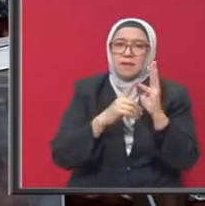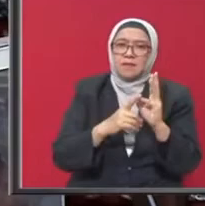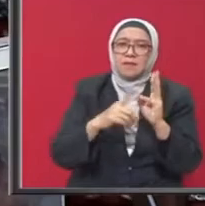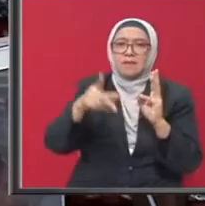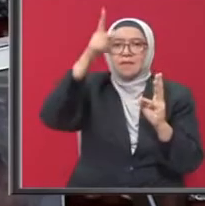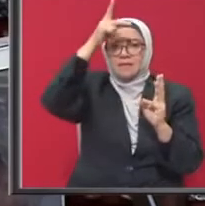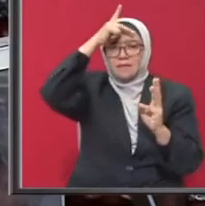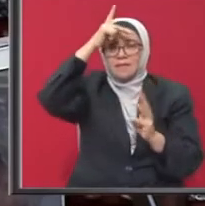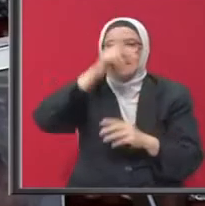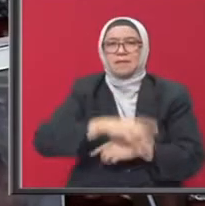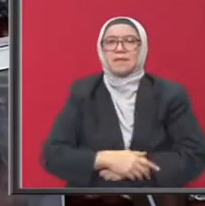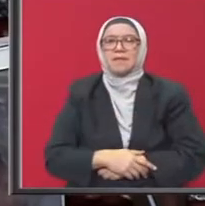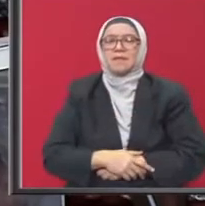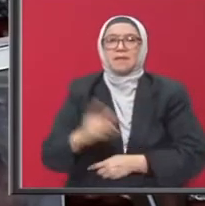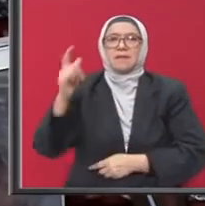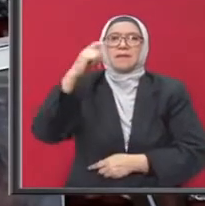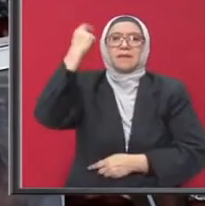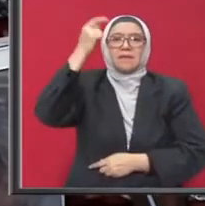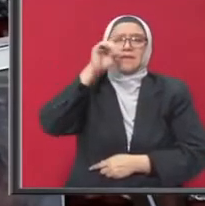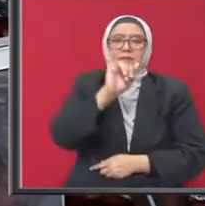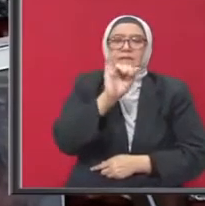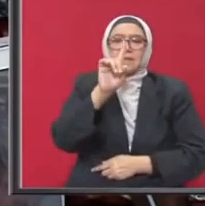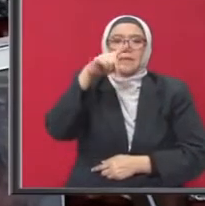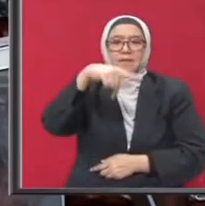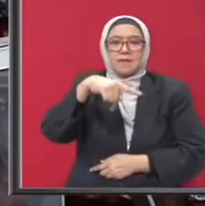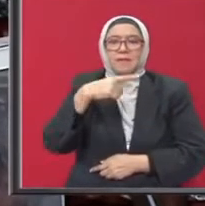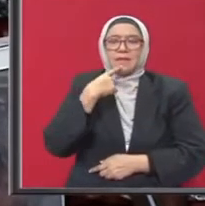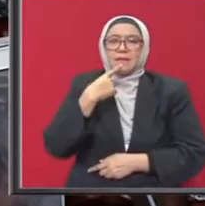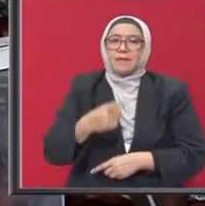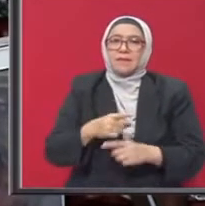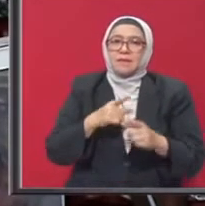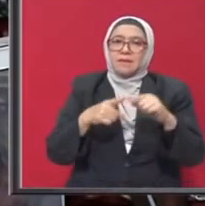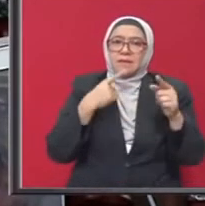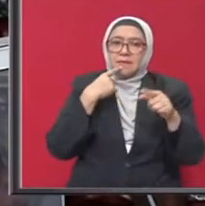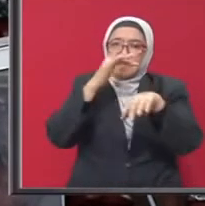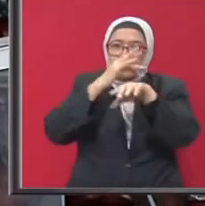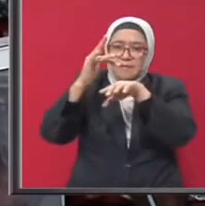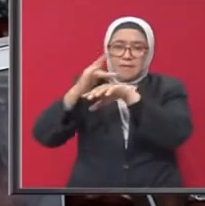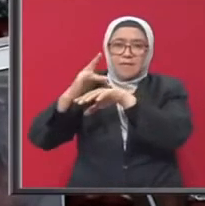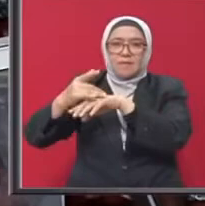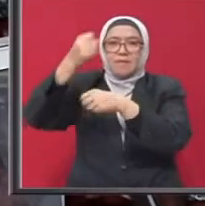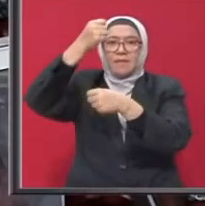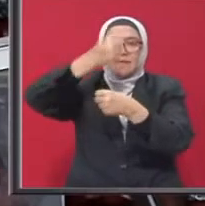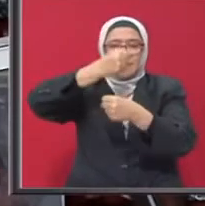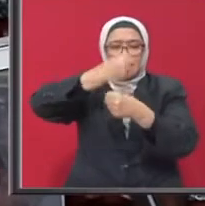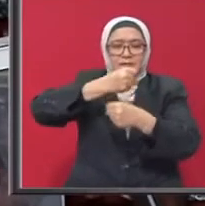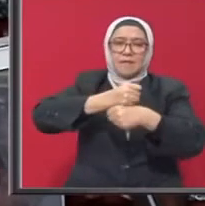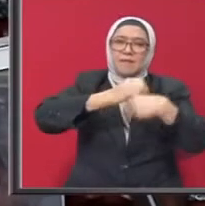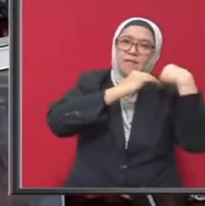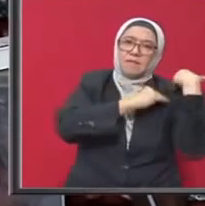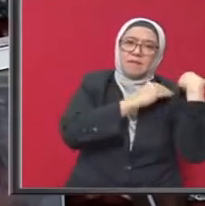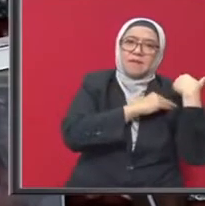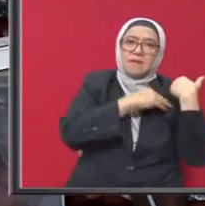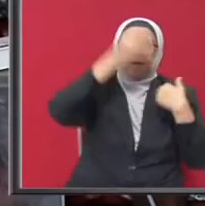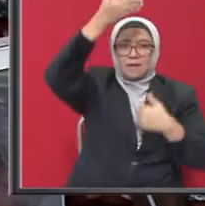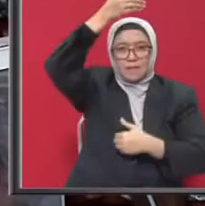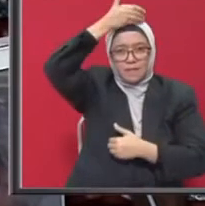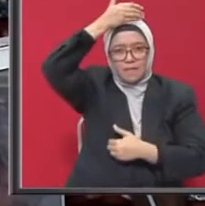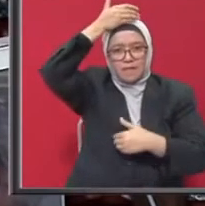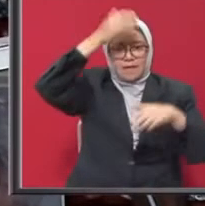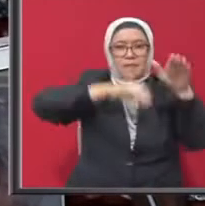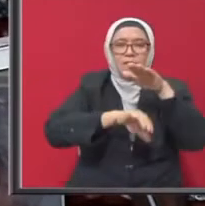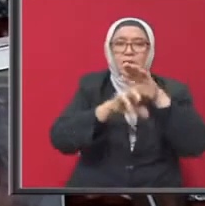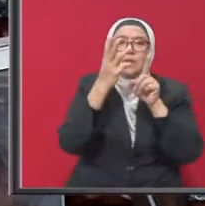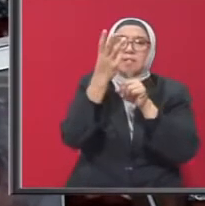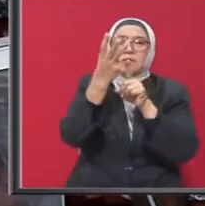momen klantan stand yang dipertua pengisian jabatan jawatan kede bagi skim perkhidmatan perubatan jika M ini